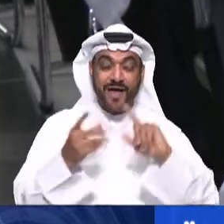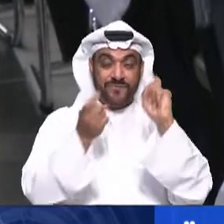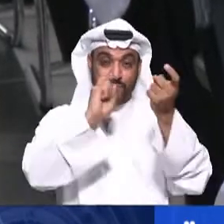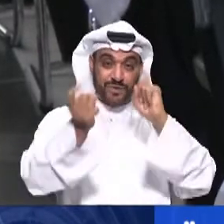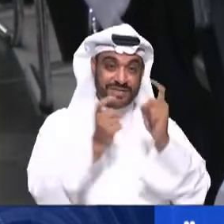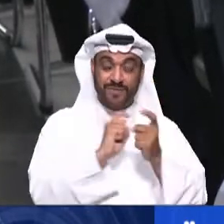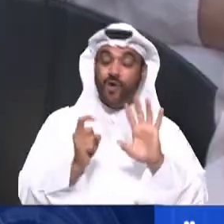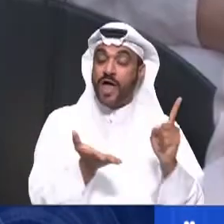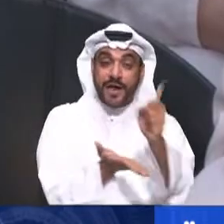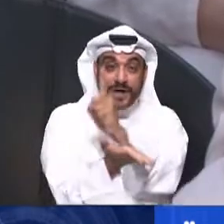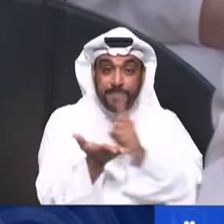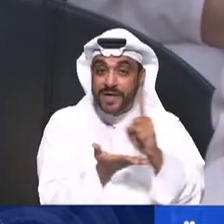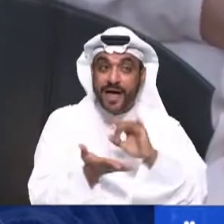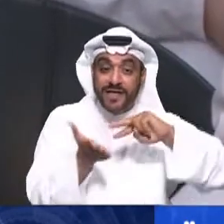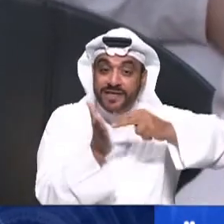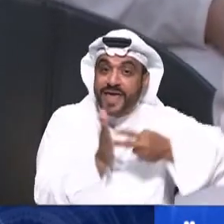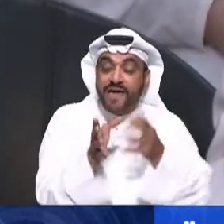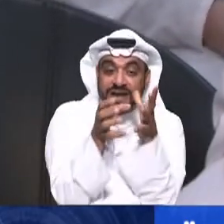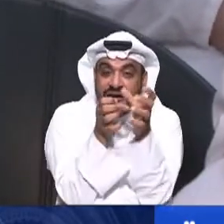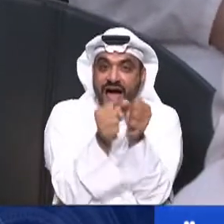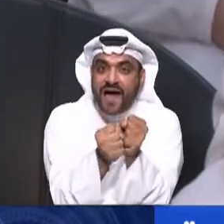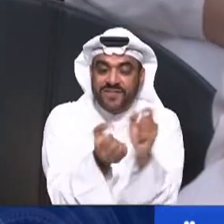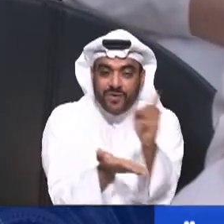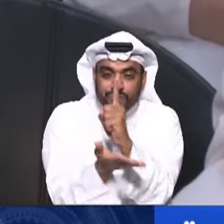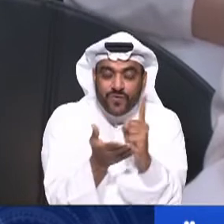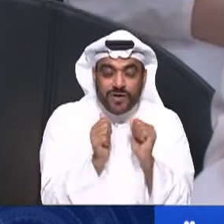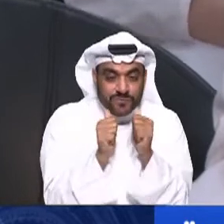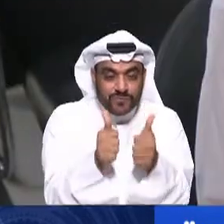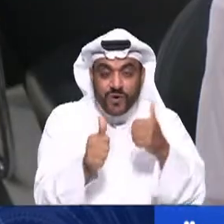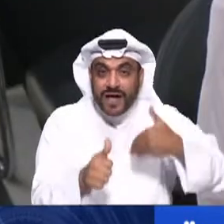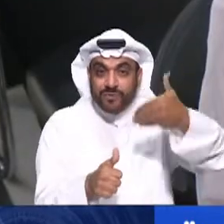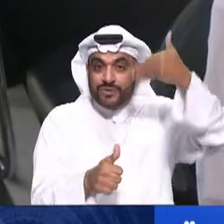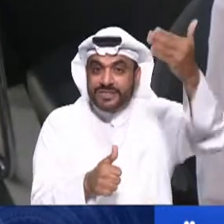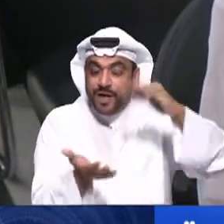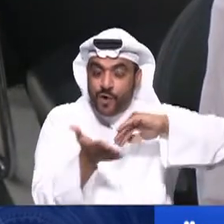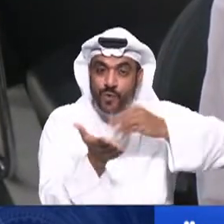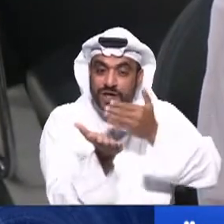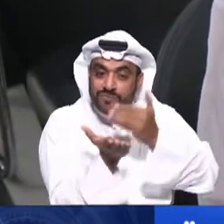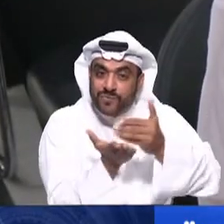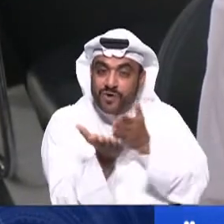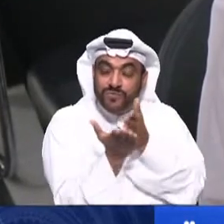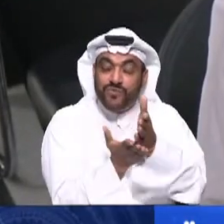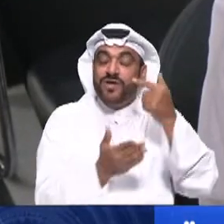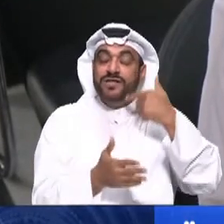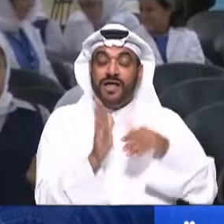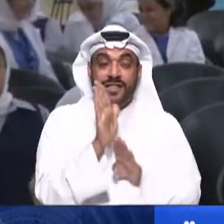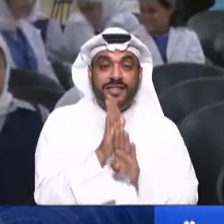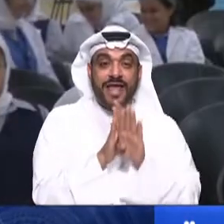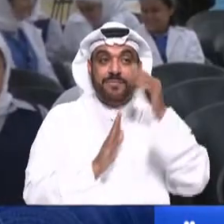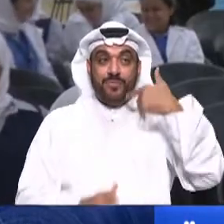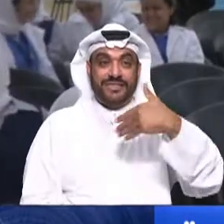حول البيئة وكيفية الاهتمام بها وكيفية مواجهة التحديات وسبل تحقيق التنمية المستدامة.